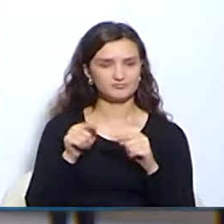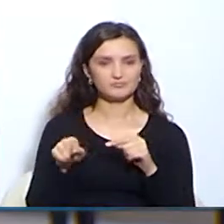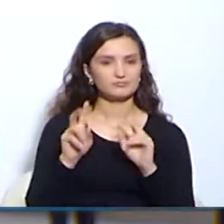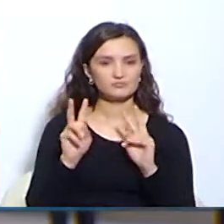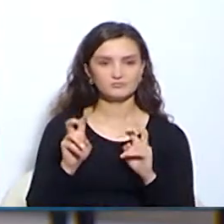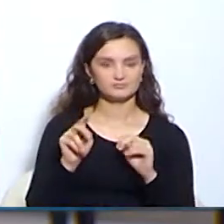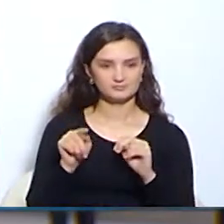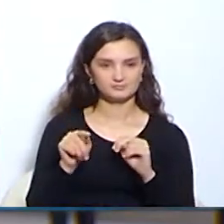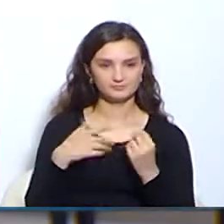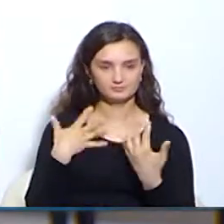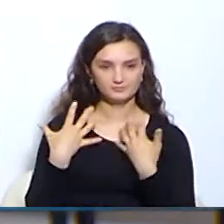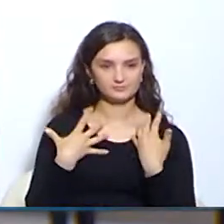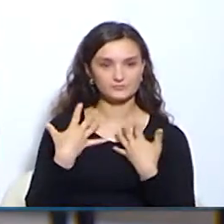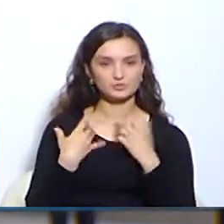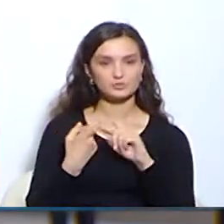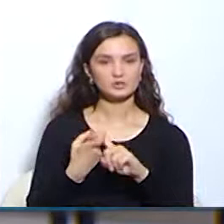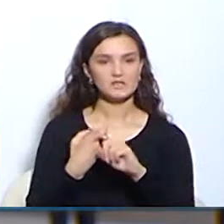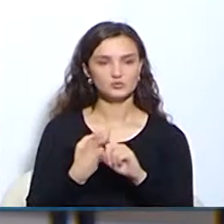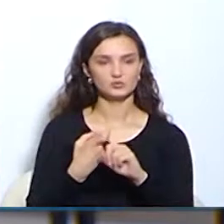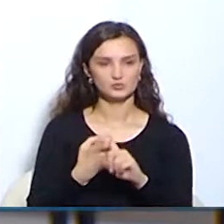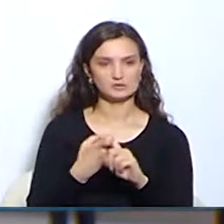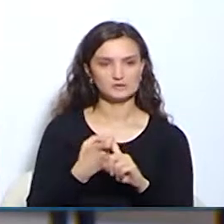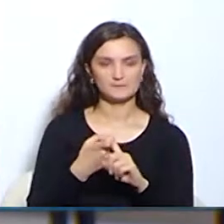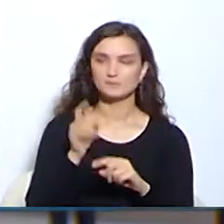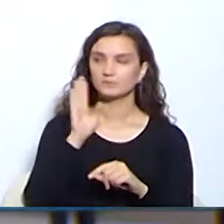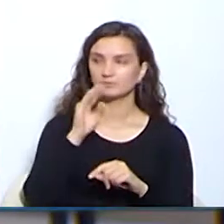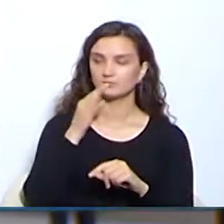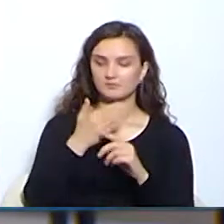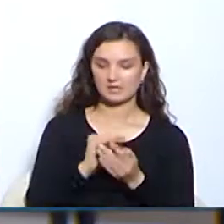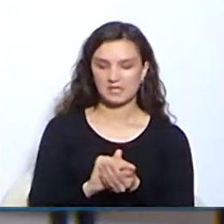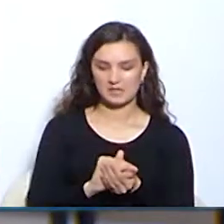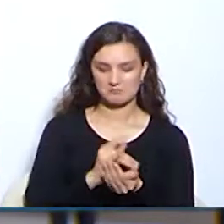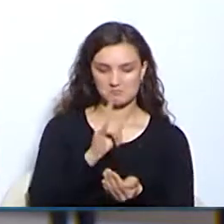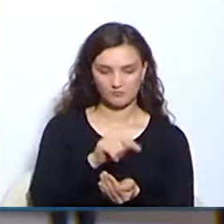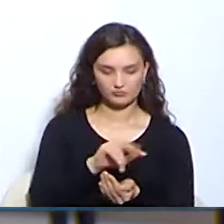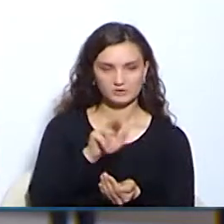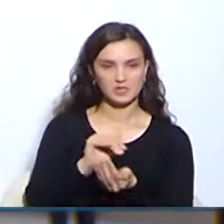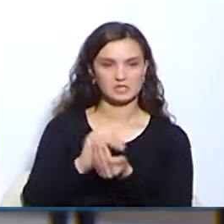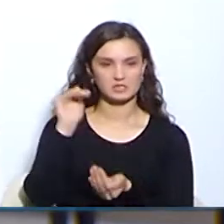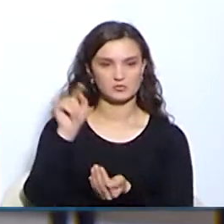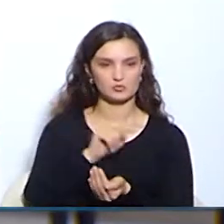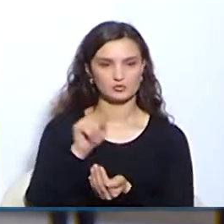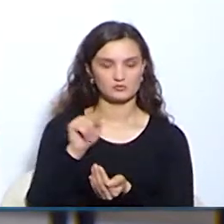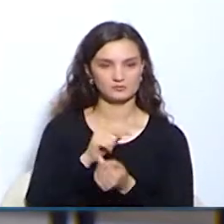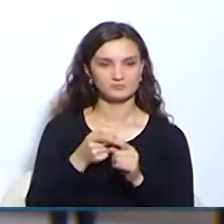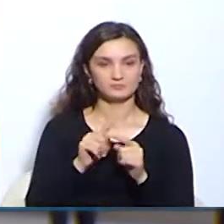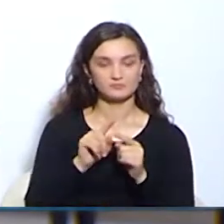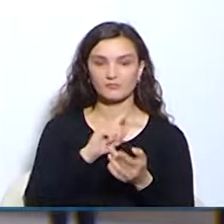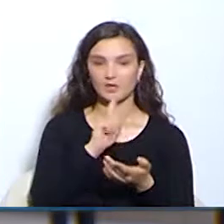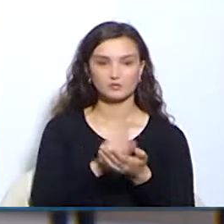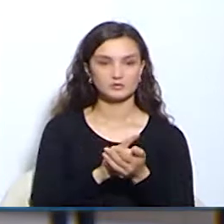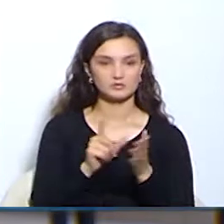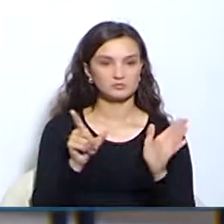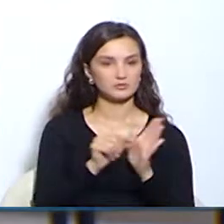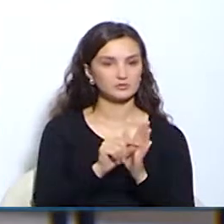გახლავთ ემოციური კავშირი აღმზრდელსა და აღსაზრდელს შორის. ოღონდ აუცილებლად უნდა დაურთოთ თან, რომ